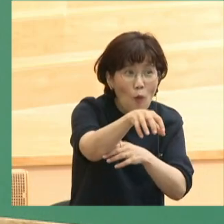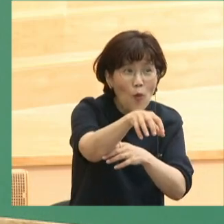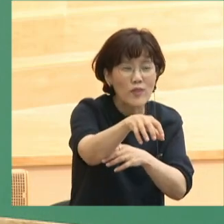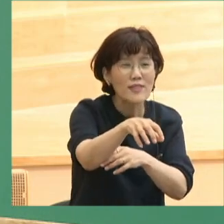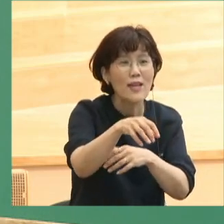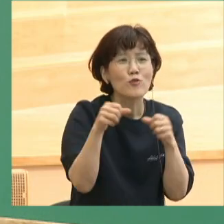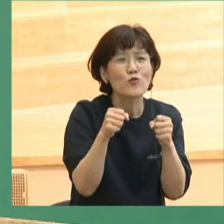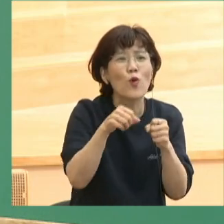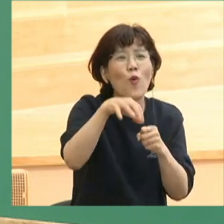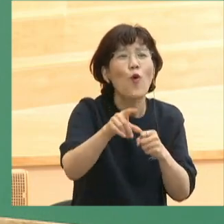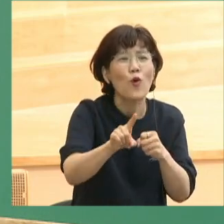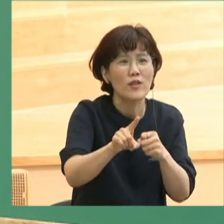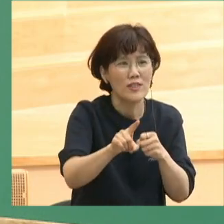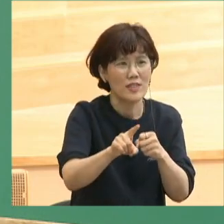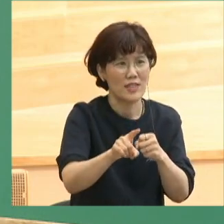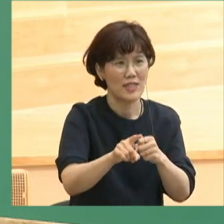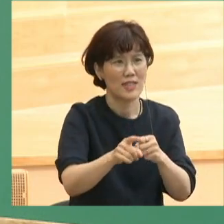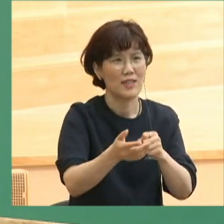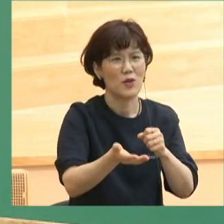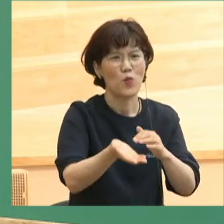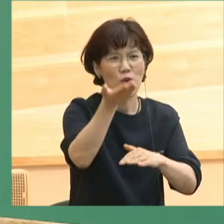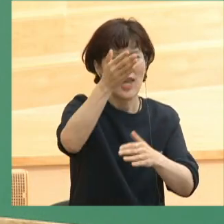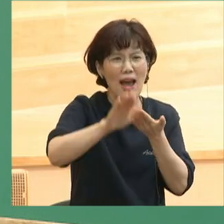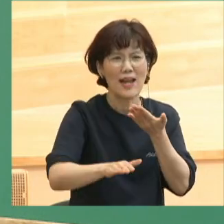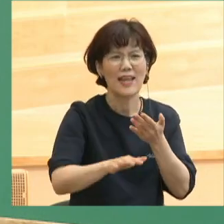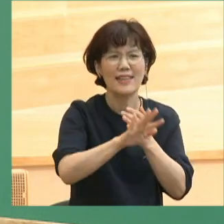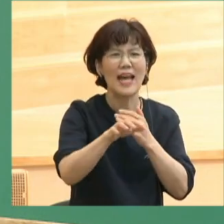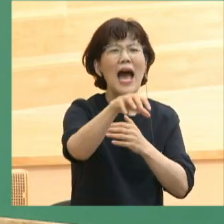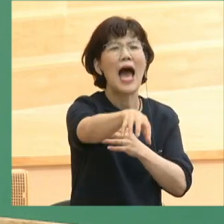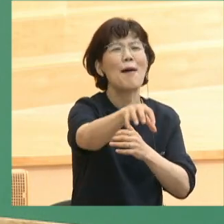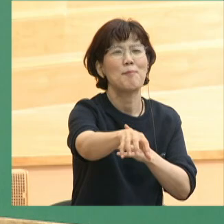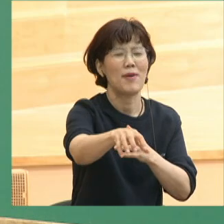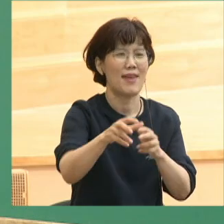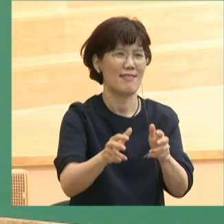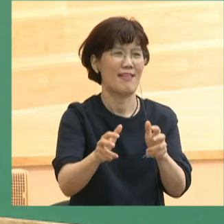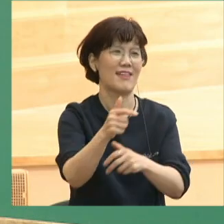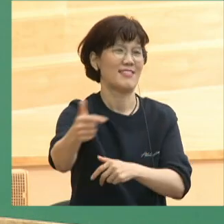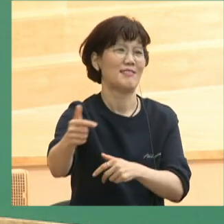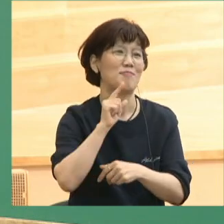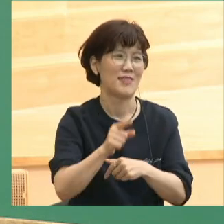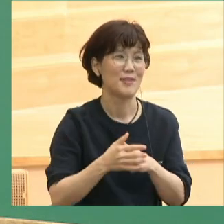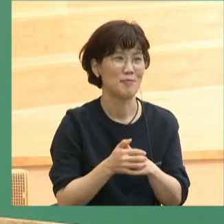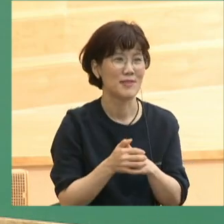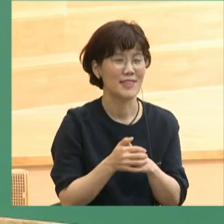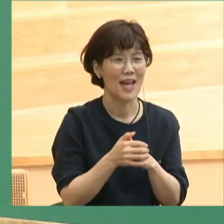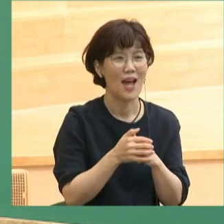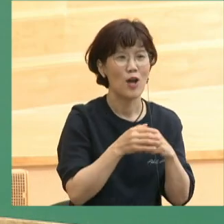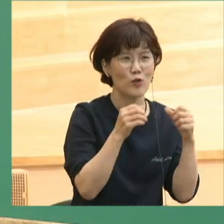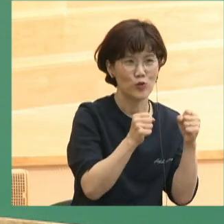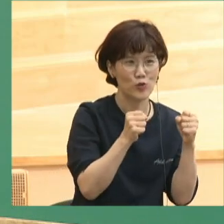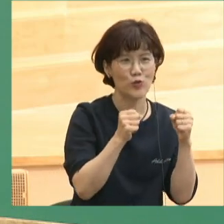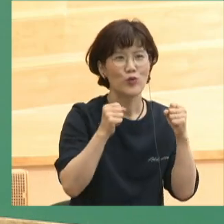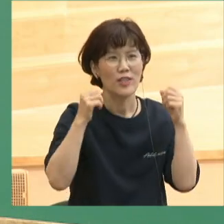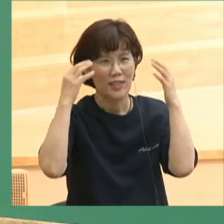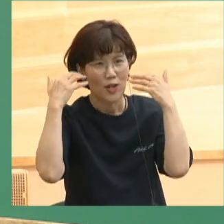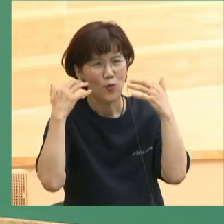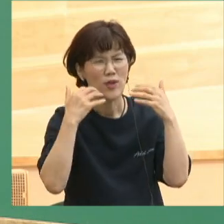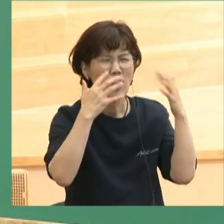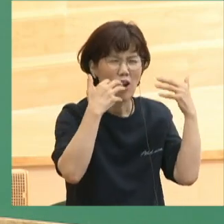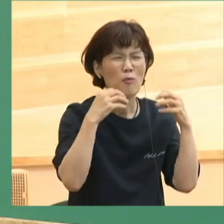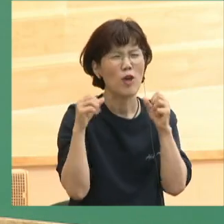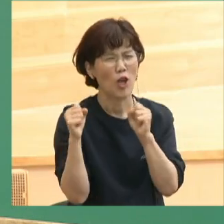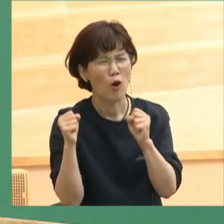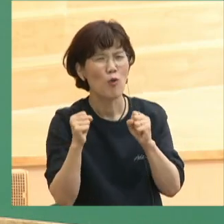앞자리 위에도 앞자리가 강냉방석이라고 그렇게 하는데 어쨌든 간에 추위와 더위, 여름과 겨울